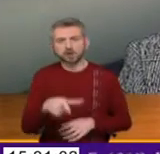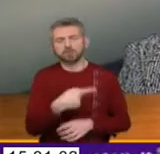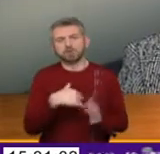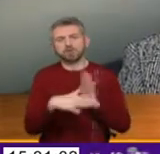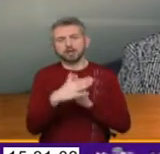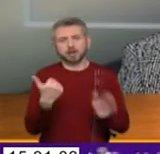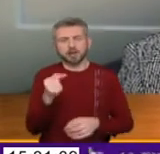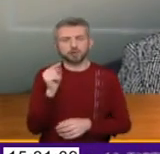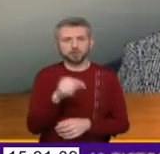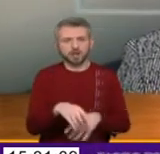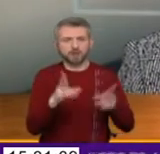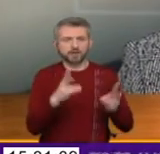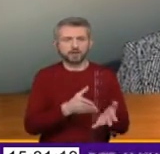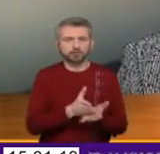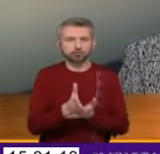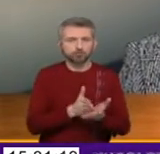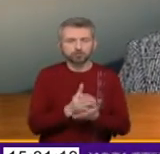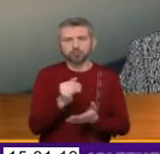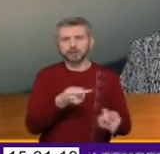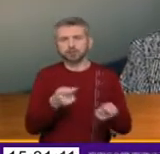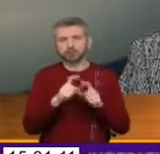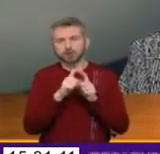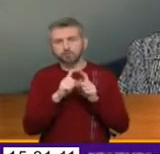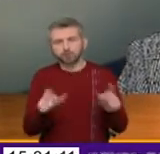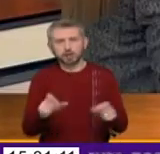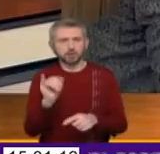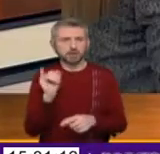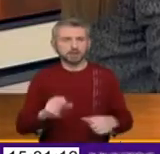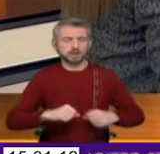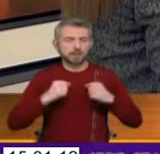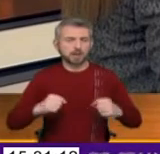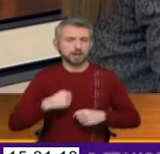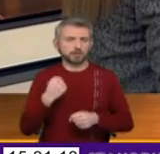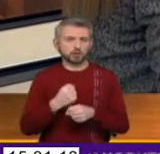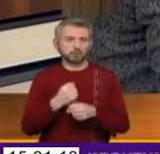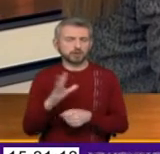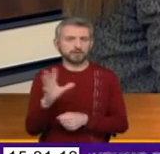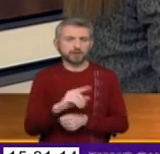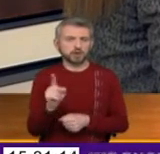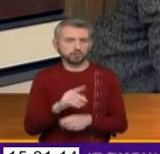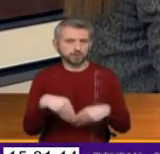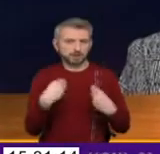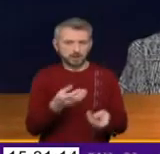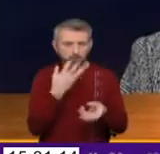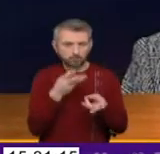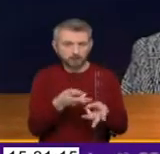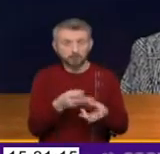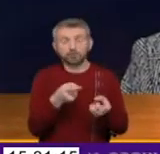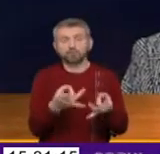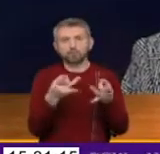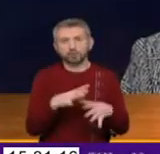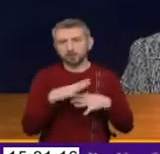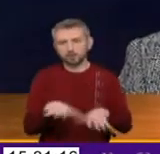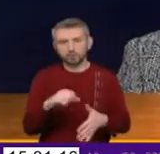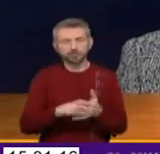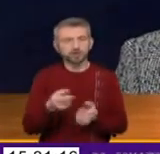викликали тоді аварійні служби і керуючу компанію, і намагалися зробити все, щоб вімкнути опалення, тому що його просто не було через